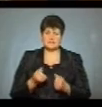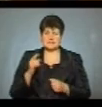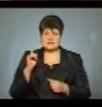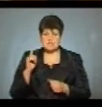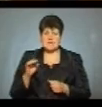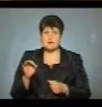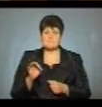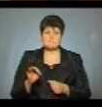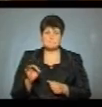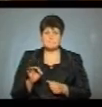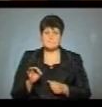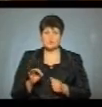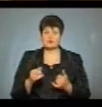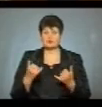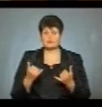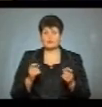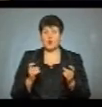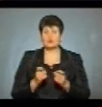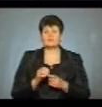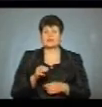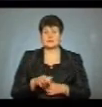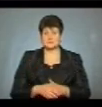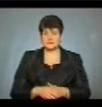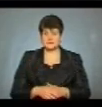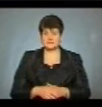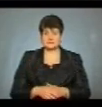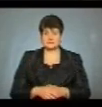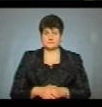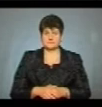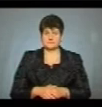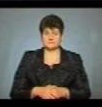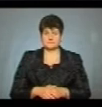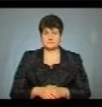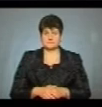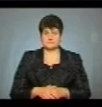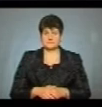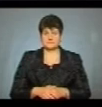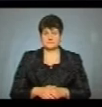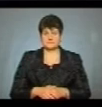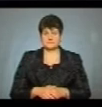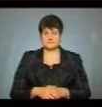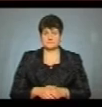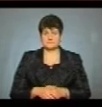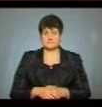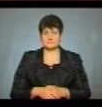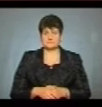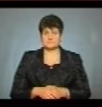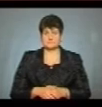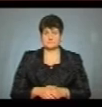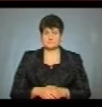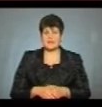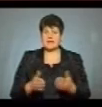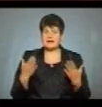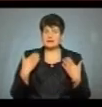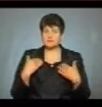про, скажімо так, сьогодні про конфлікт. Діана Ярошенко, Андрій Бодак. Новини на Суспільному. Тернопіль.